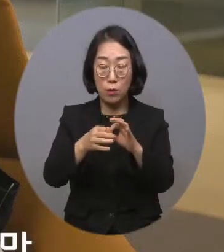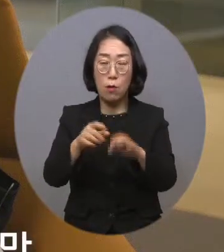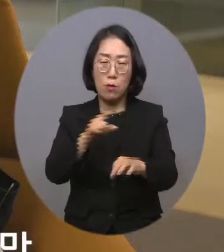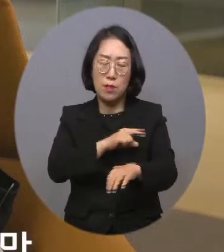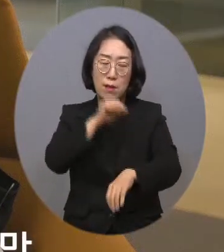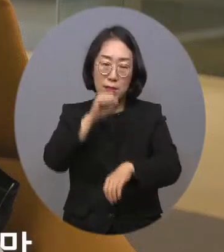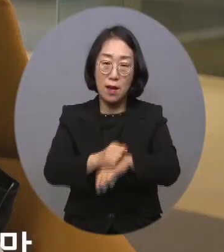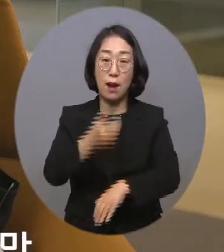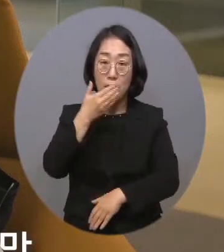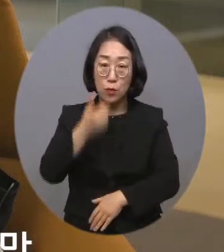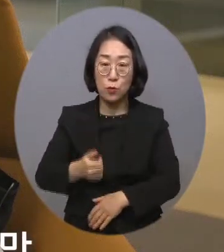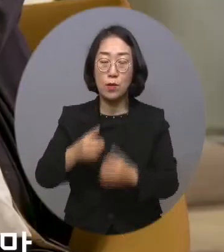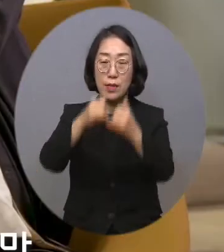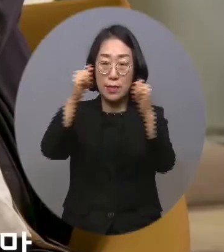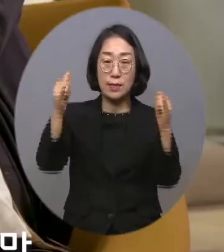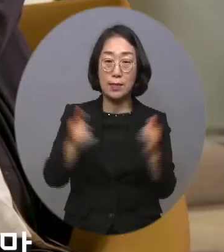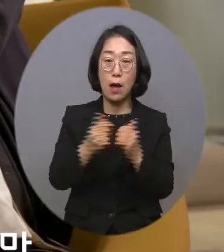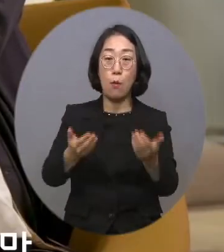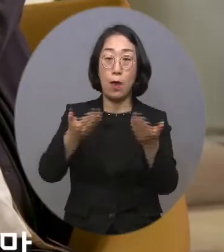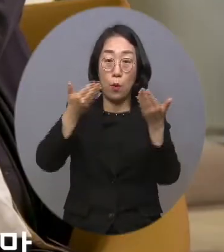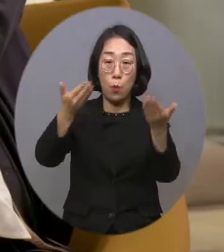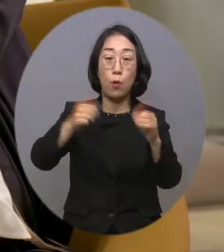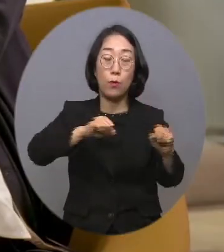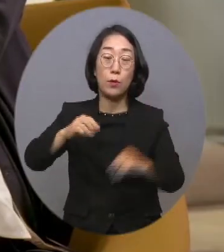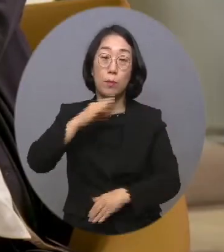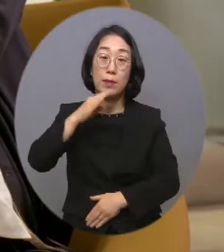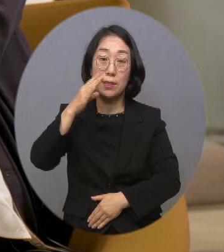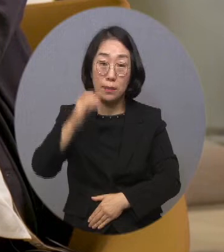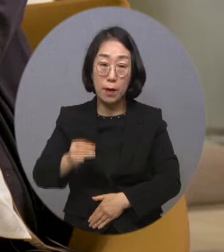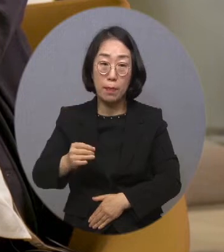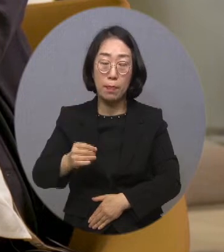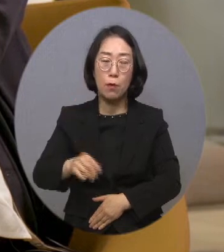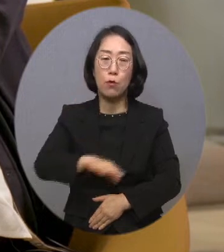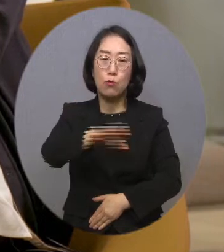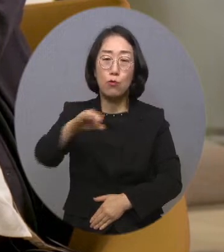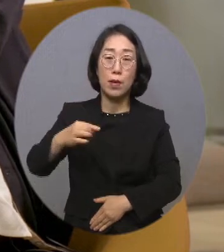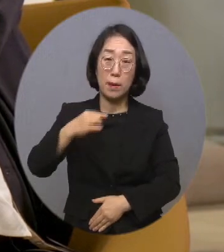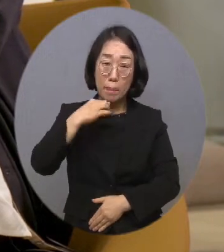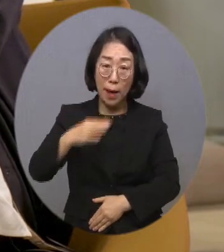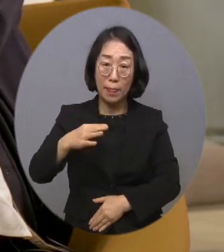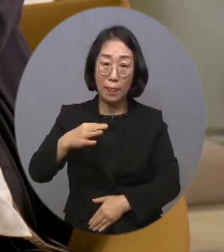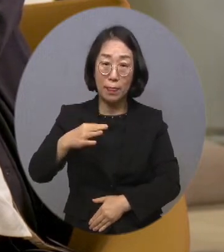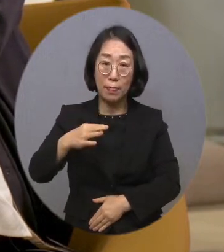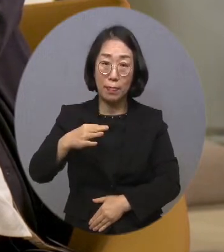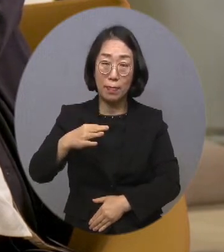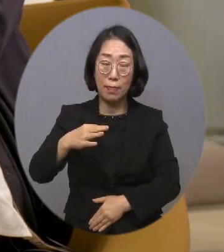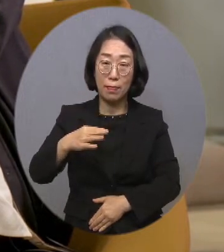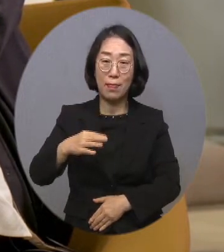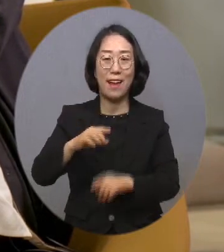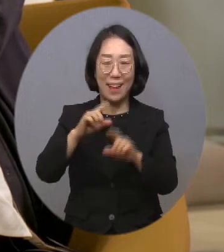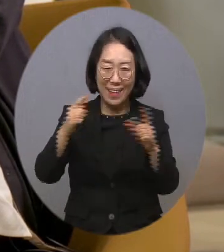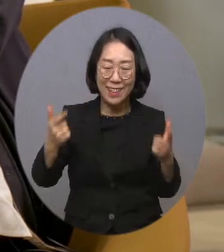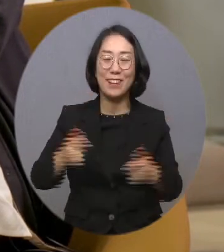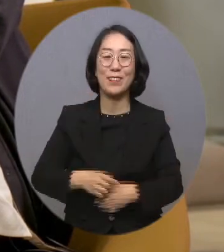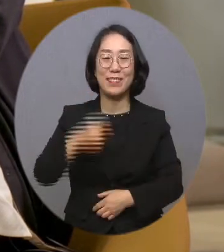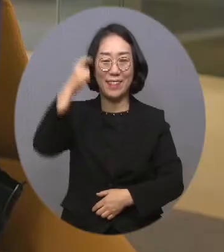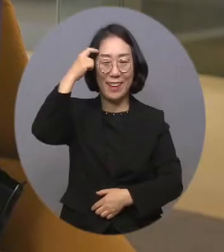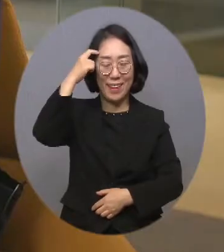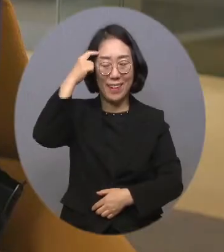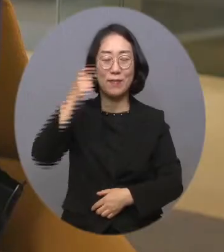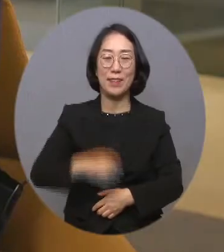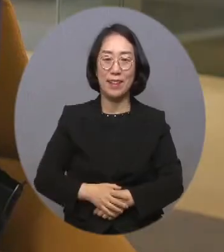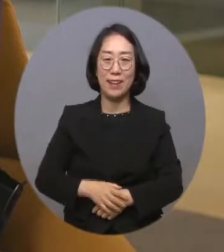있는 사회공헌 활동이니 틀림이 없지만 삼성물산만이 할 수 있는 그 영역은 절대 아니라고 생각을